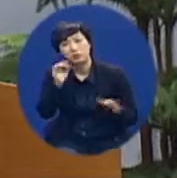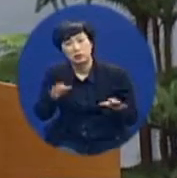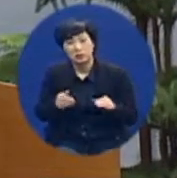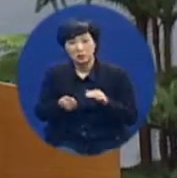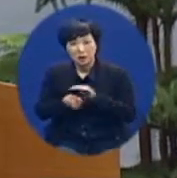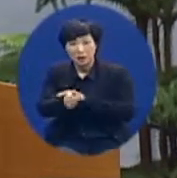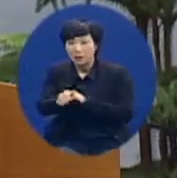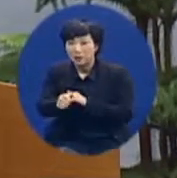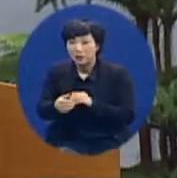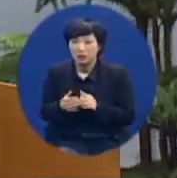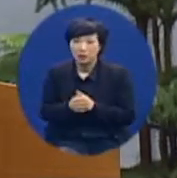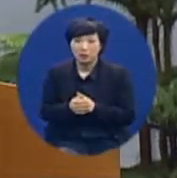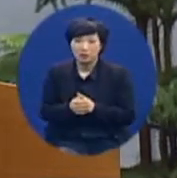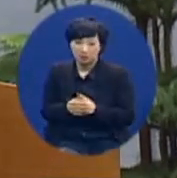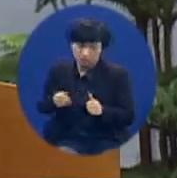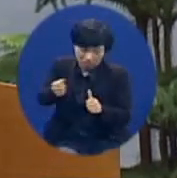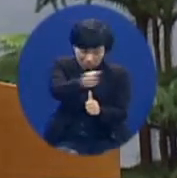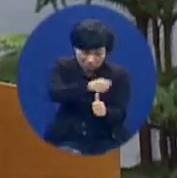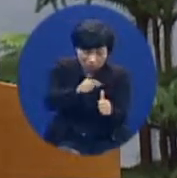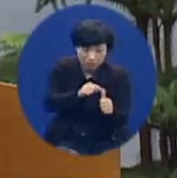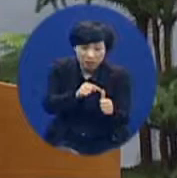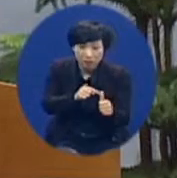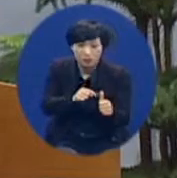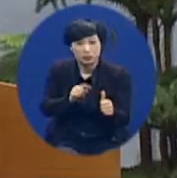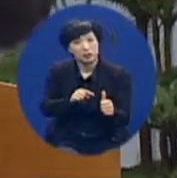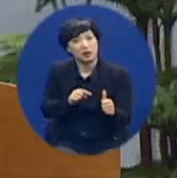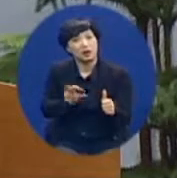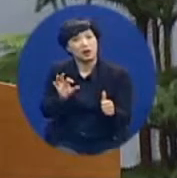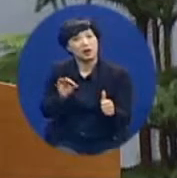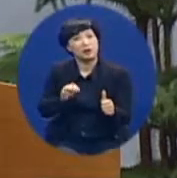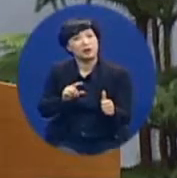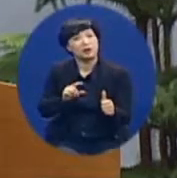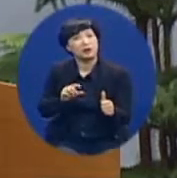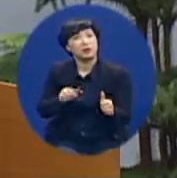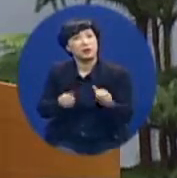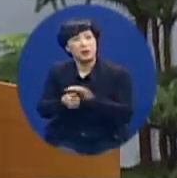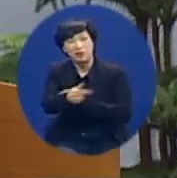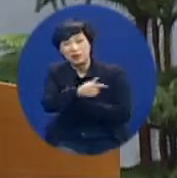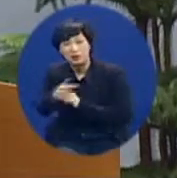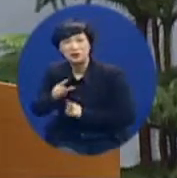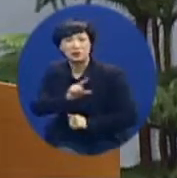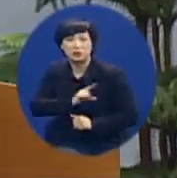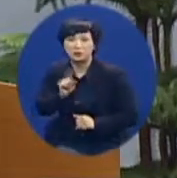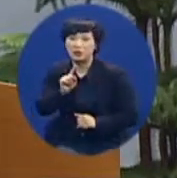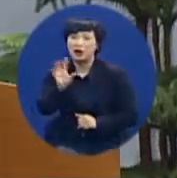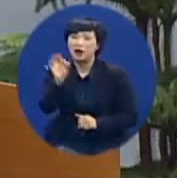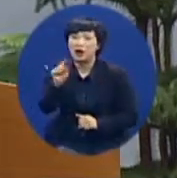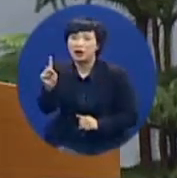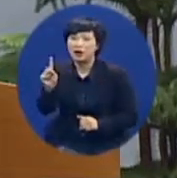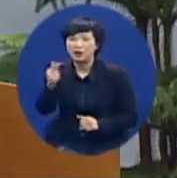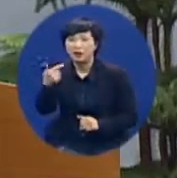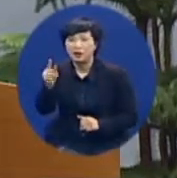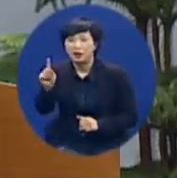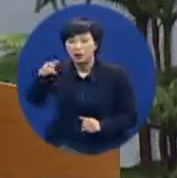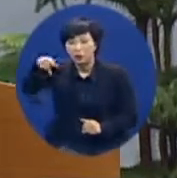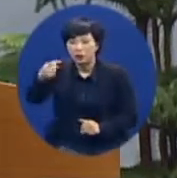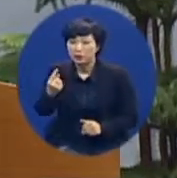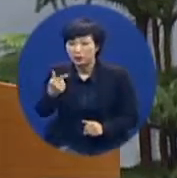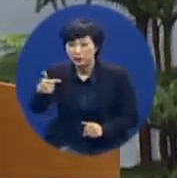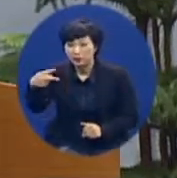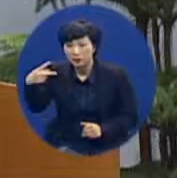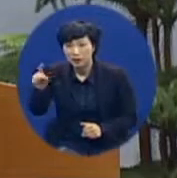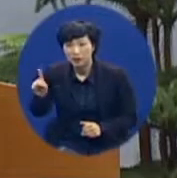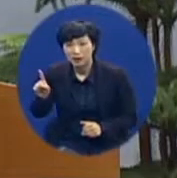뱀에게 걸린 자가 이런 아나콘 다나 큰 식물 보세요 동물 동물을